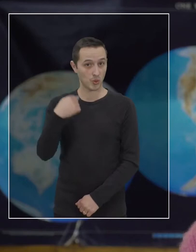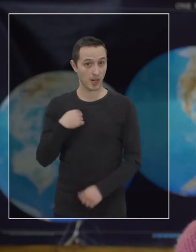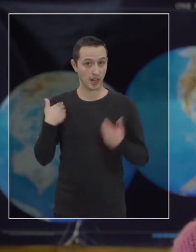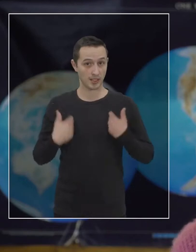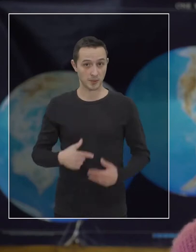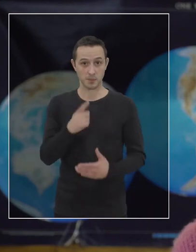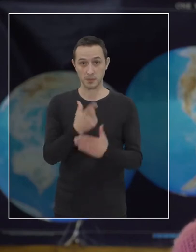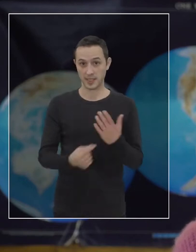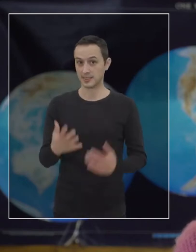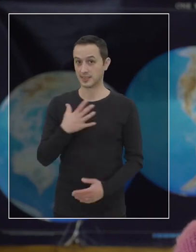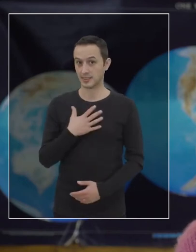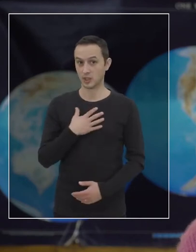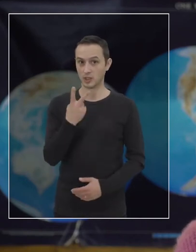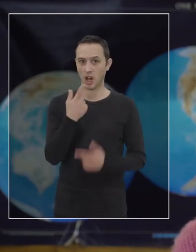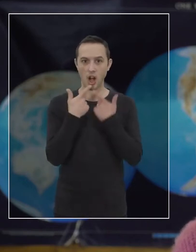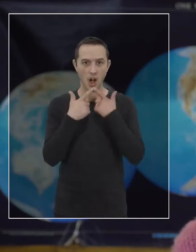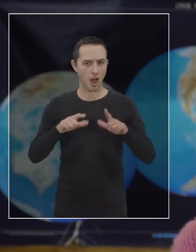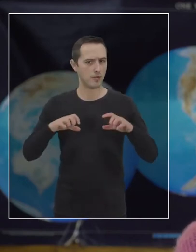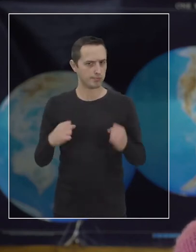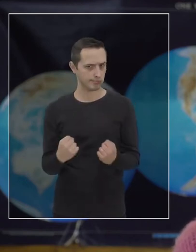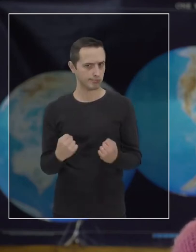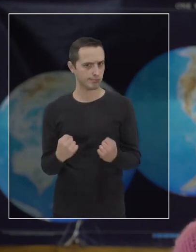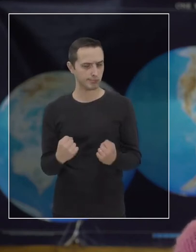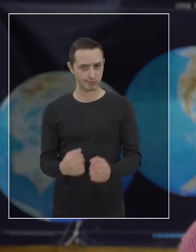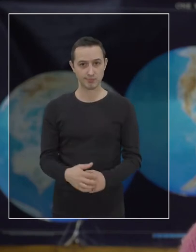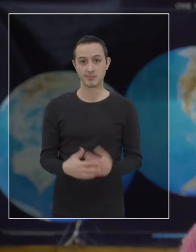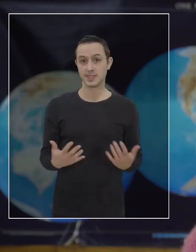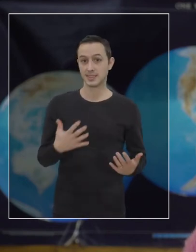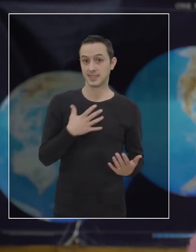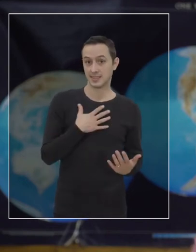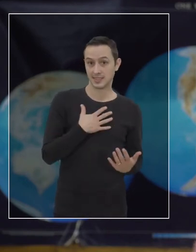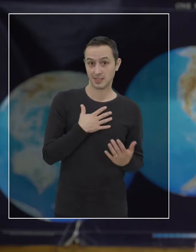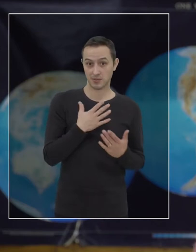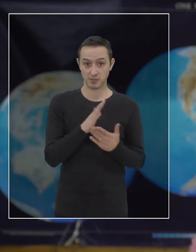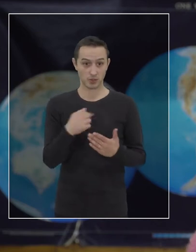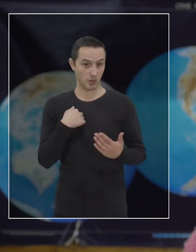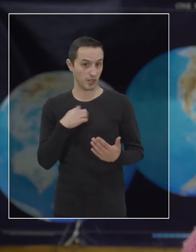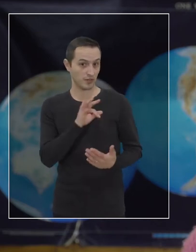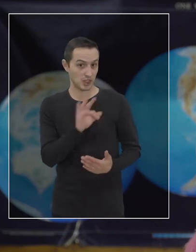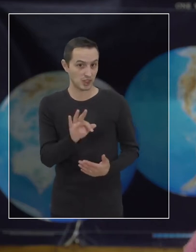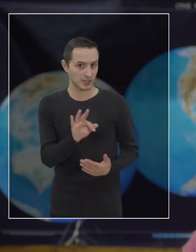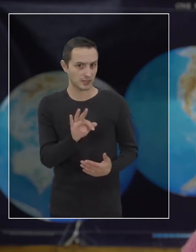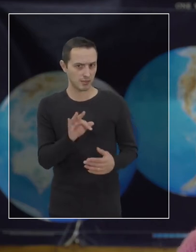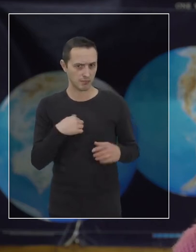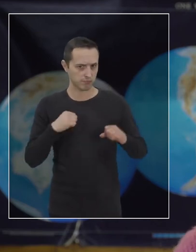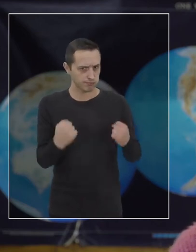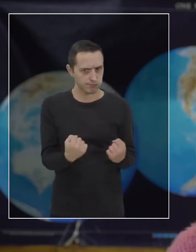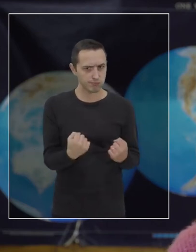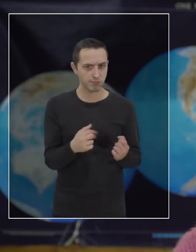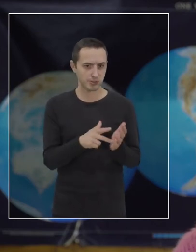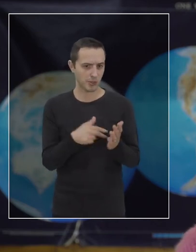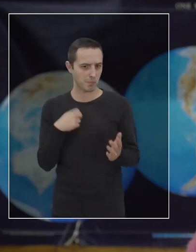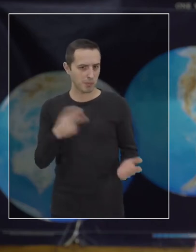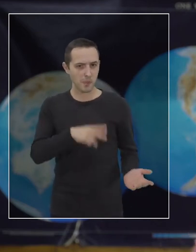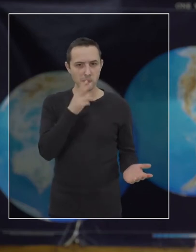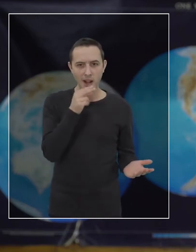Pour moi, être bilingue, c'est deux langues où on maîtrise bien. C'est-à-dire, par exemple, moi, c'est le français. Je maîtrise bien